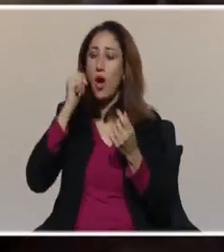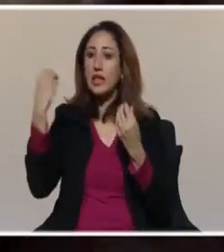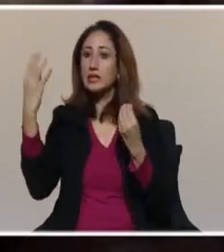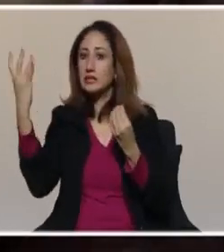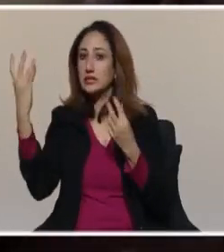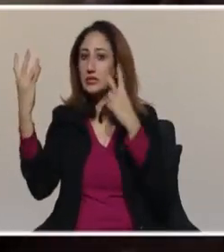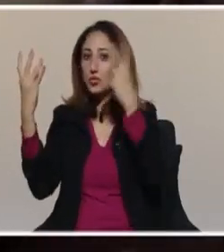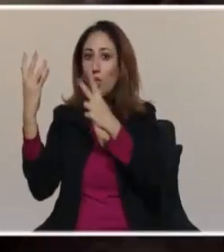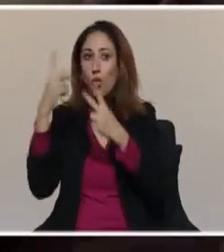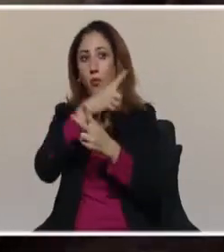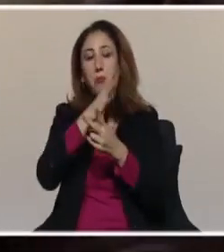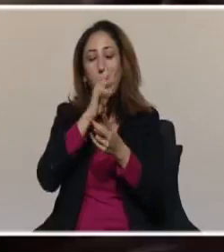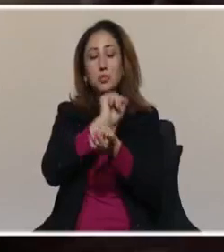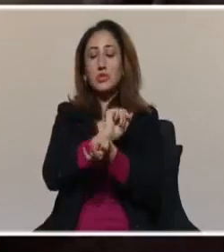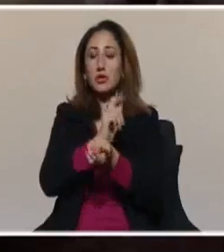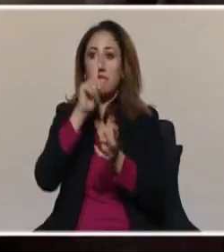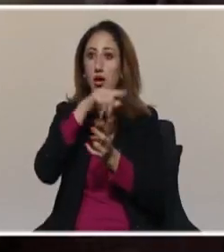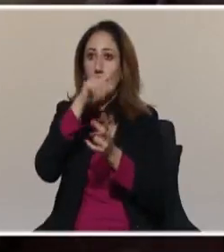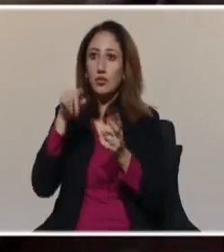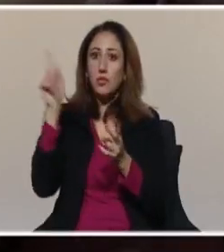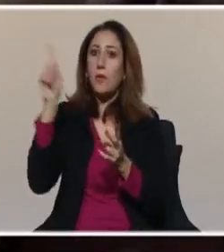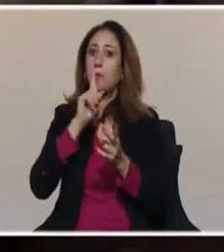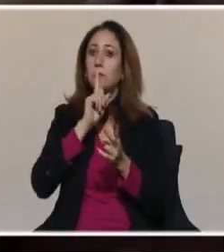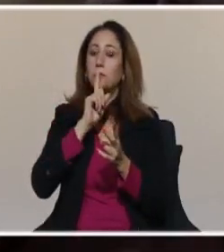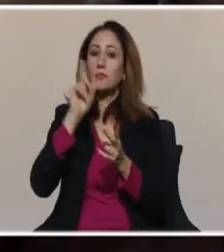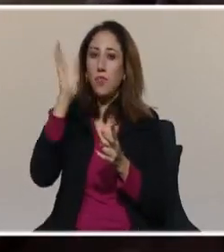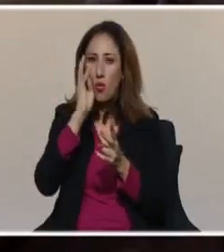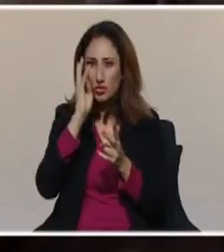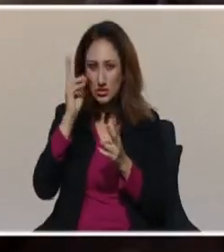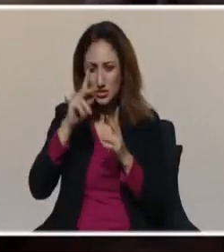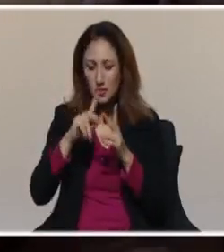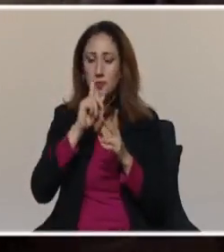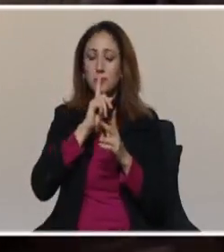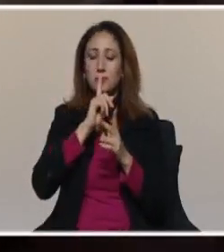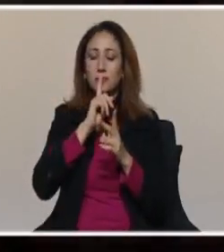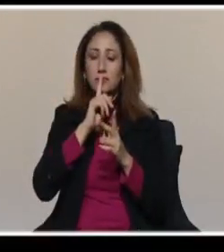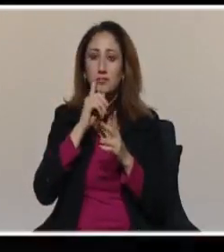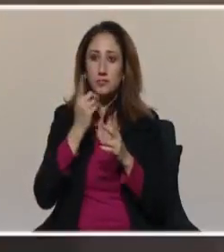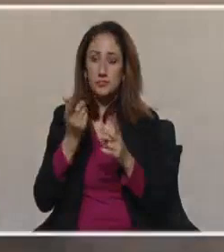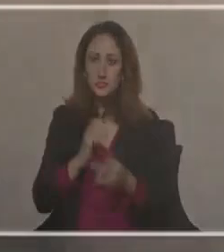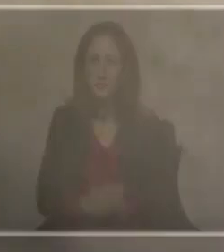تاني، فهو اللي هيضرها. ده برضه مانع الاستاذ هاني انه يتدخل في النقطه دي او يظهر الورقه دي. خوف